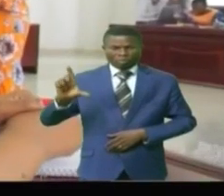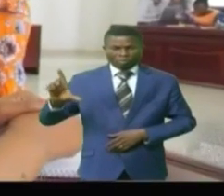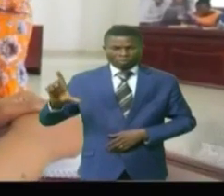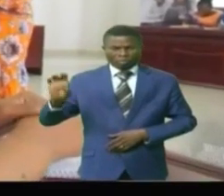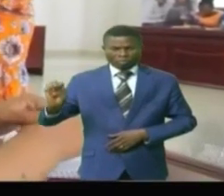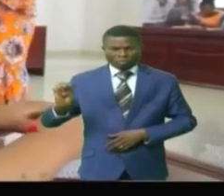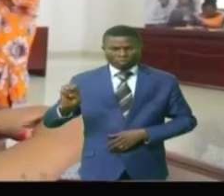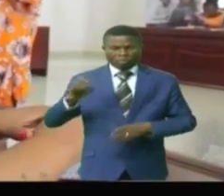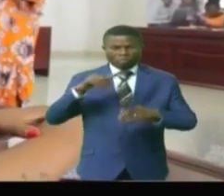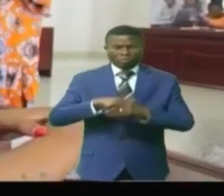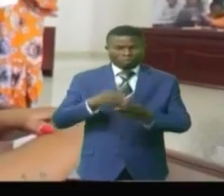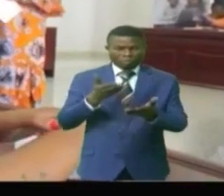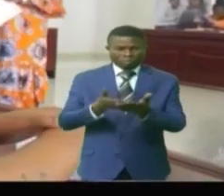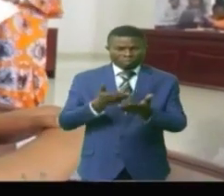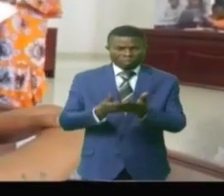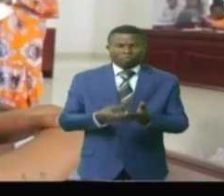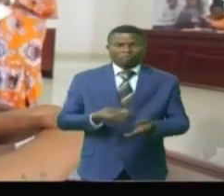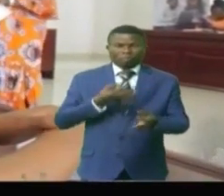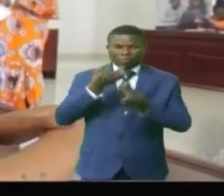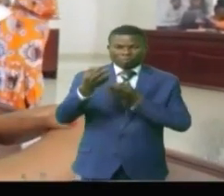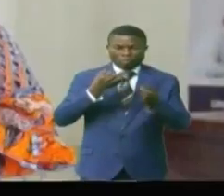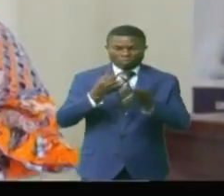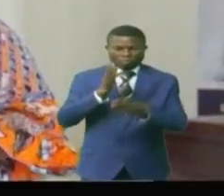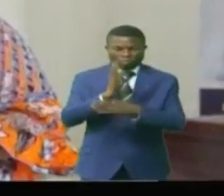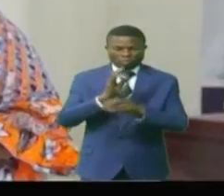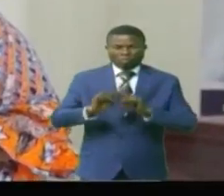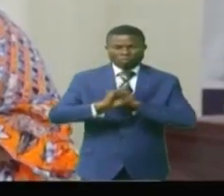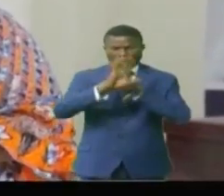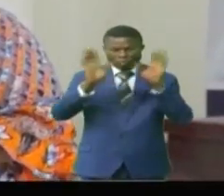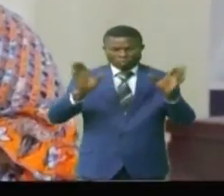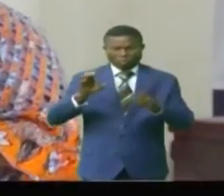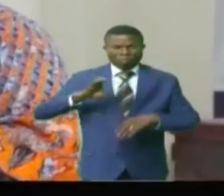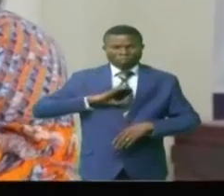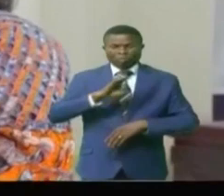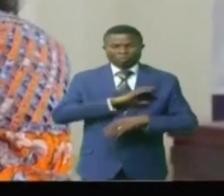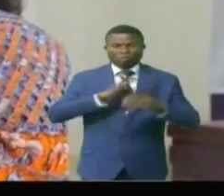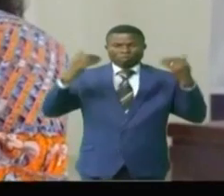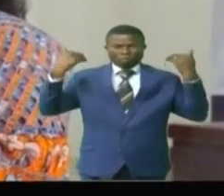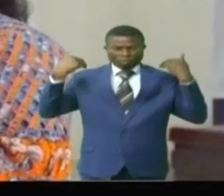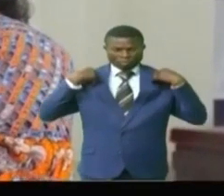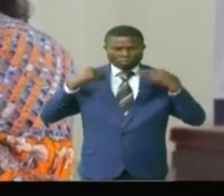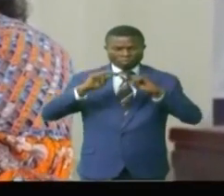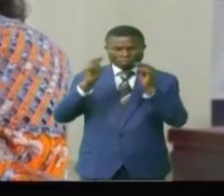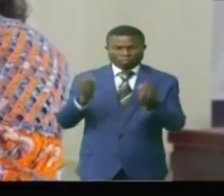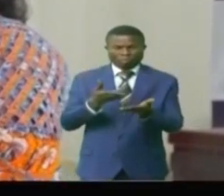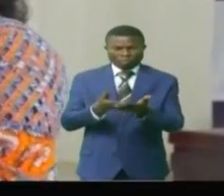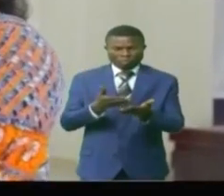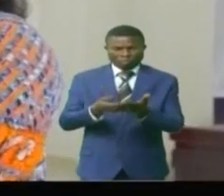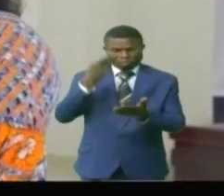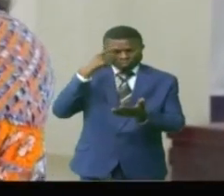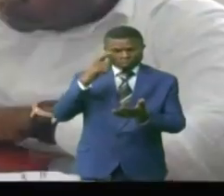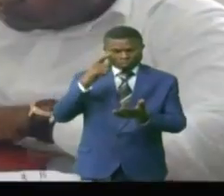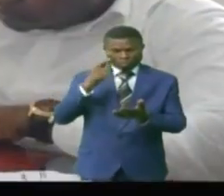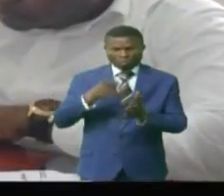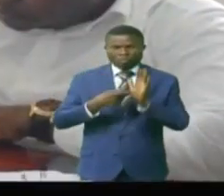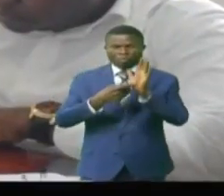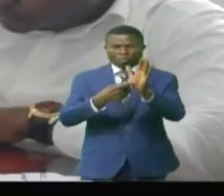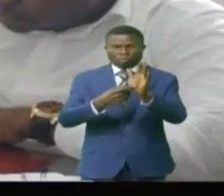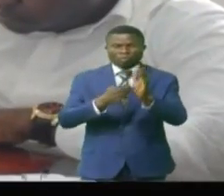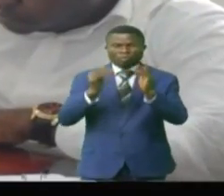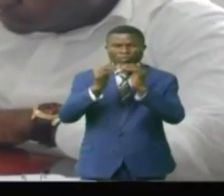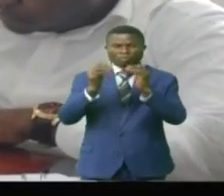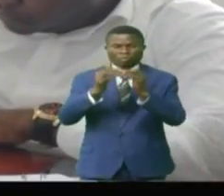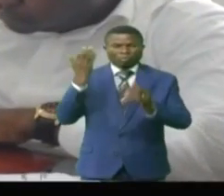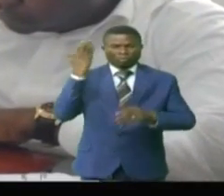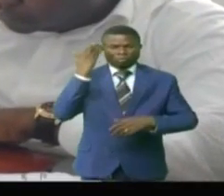au cours de laquelle elle avait donné des orientations claires au comité dirigeant de cette structure pour l'implémentation de la